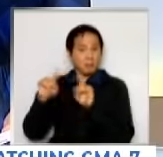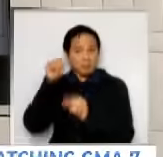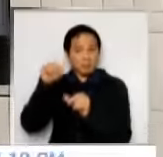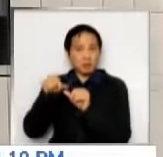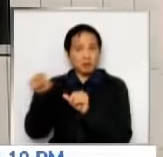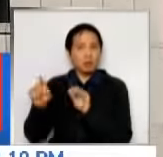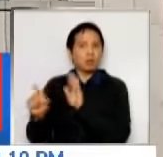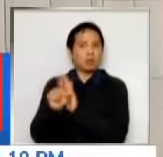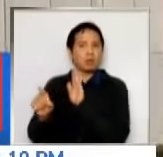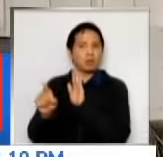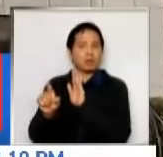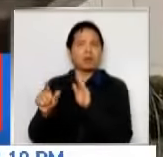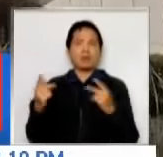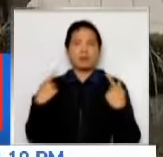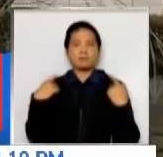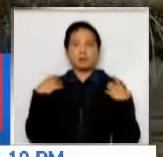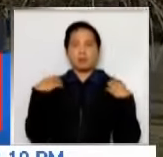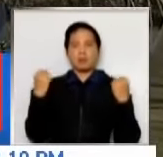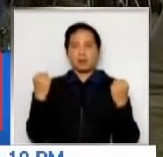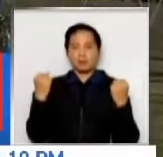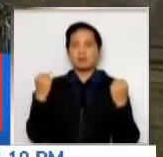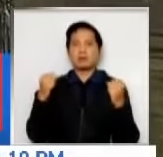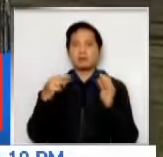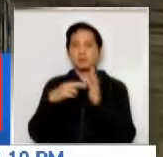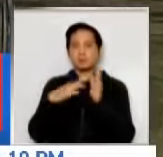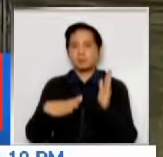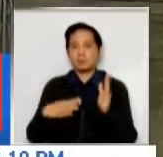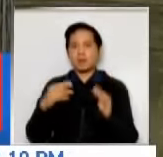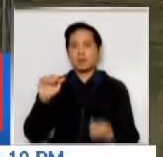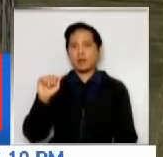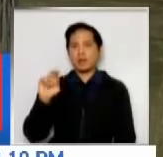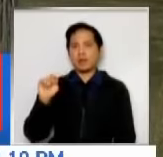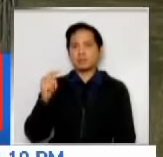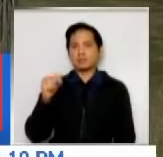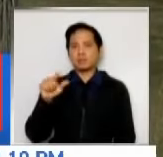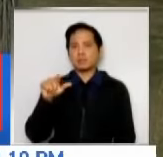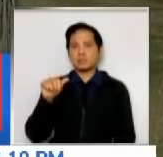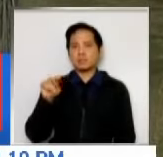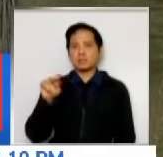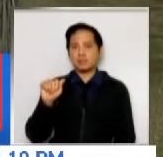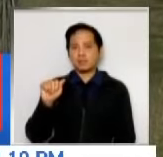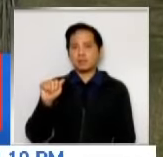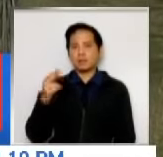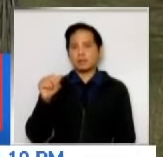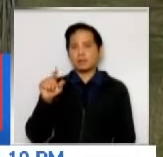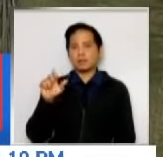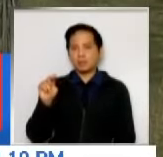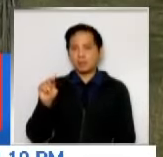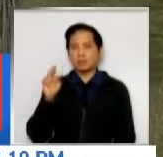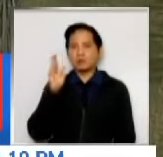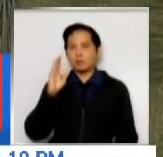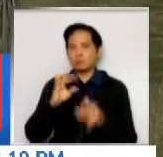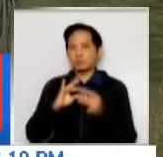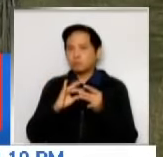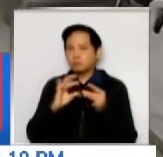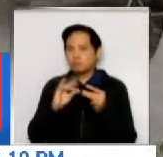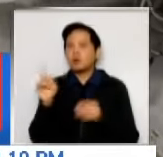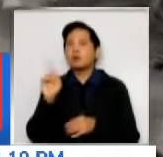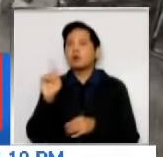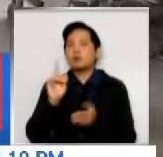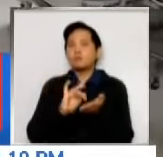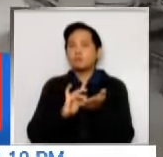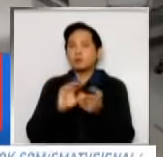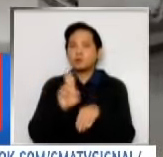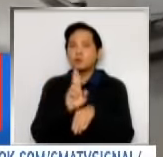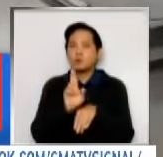Chair Representative Angelina Helen Tan, alamin nila sa pagdinig kung ano ang iba pang maaaring gamot sa COVID-19. Gayun